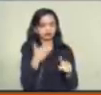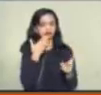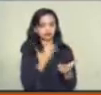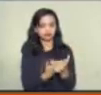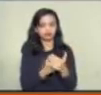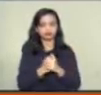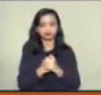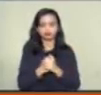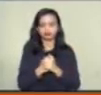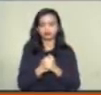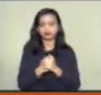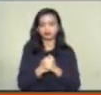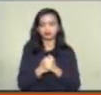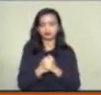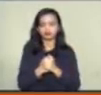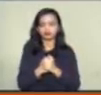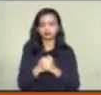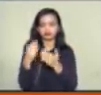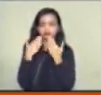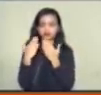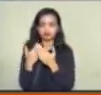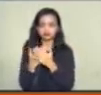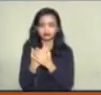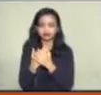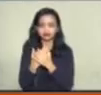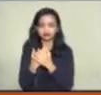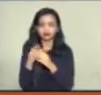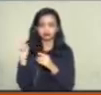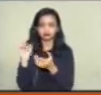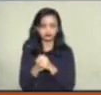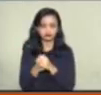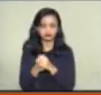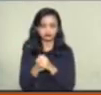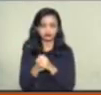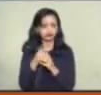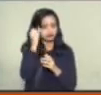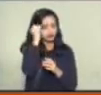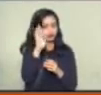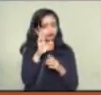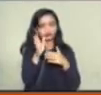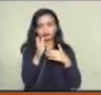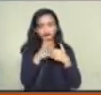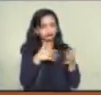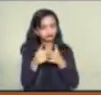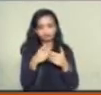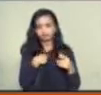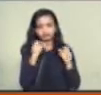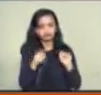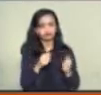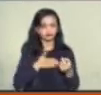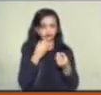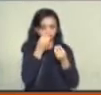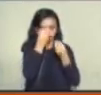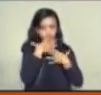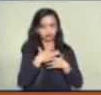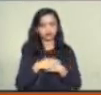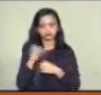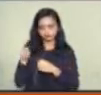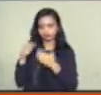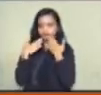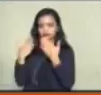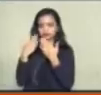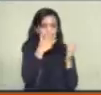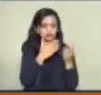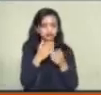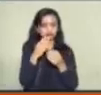nyo. Dawa ko po lahat. Tapos ganun po yung gagawin nila sa akin. Sir, kung ano po maitulong ko pagbalik nyo rito, sabihin nyo lang. Maraming salamat